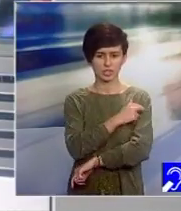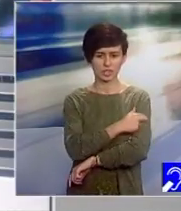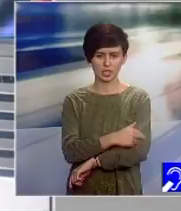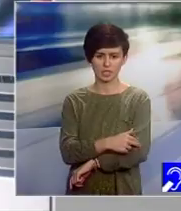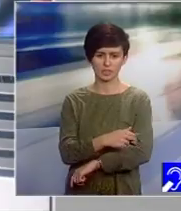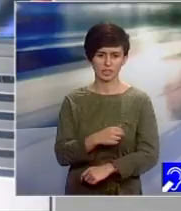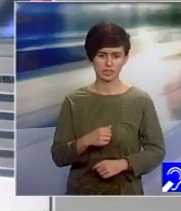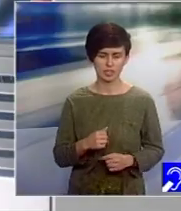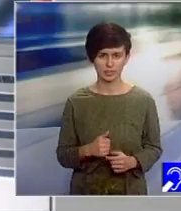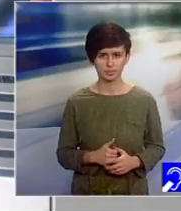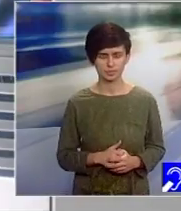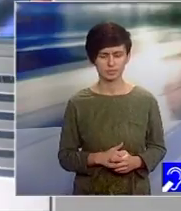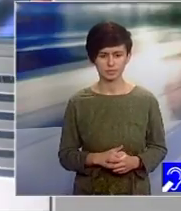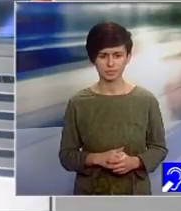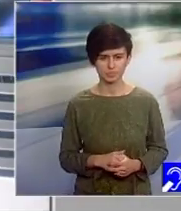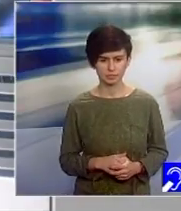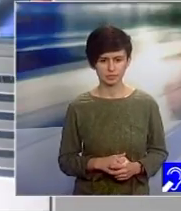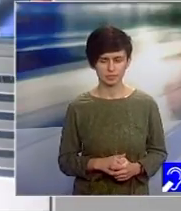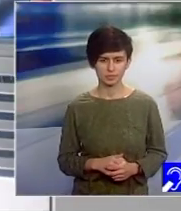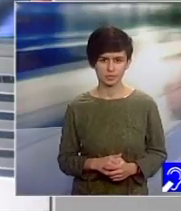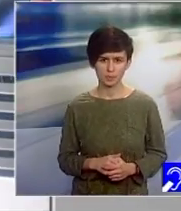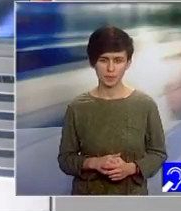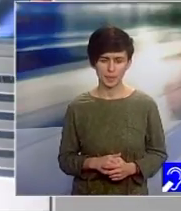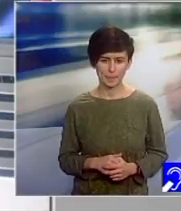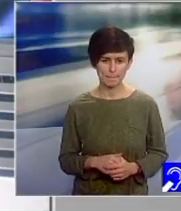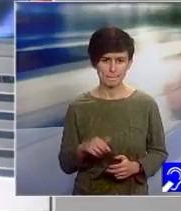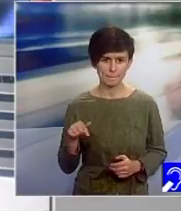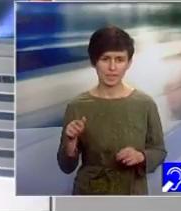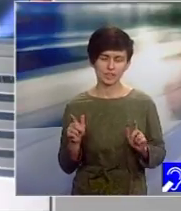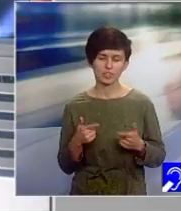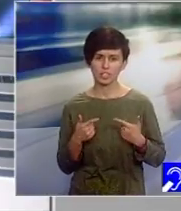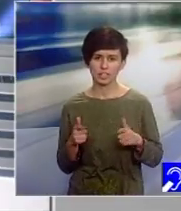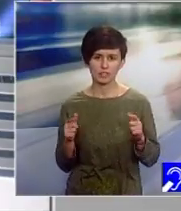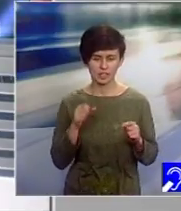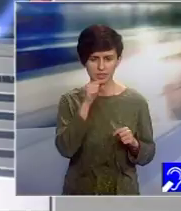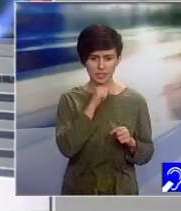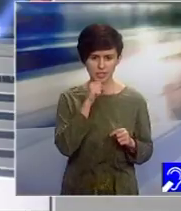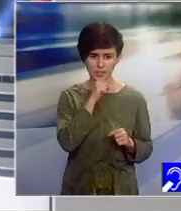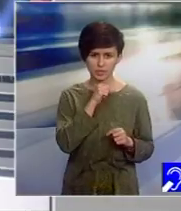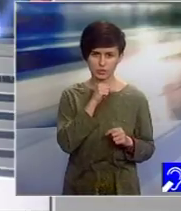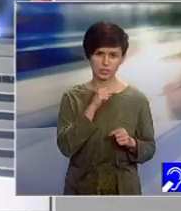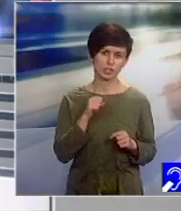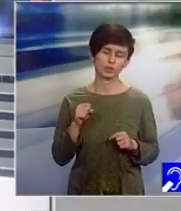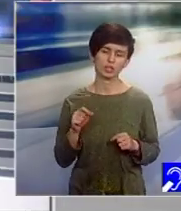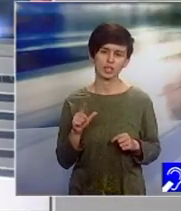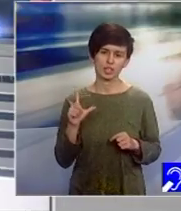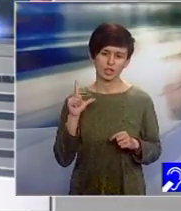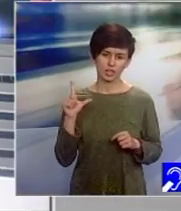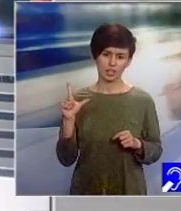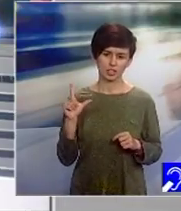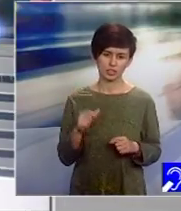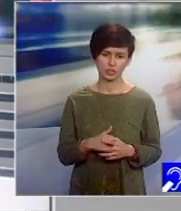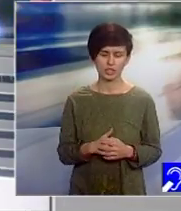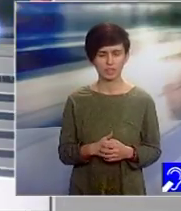Conservatorul din Zürich, la Academia de Muzică din Zürich, Matthias Müller, care va cânta concertul de Weber, numărul 2. Deci